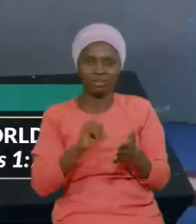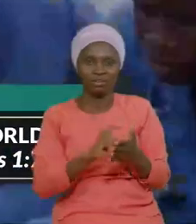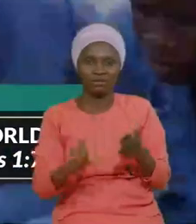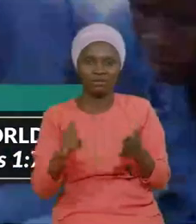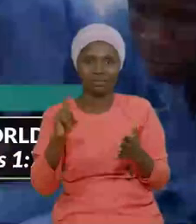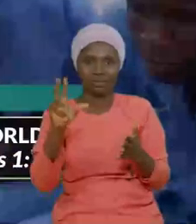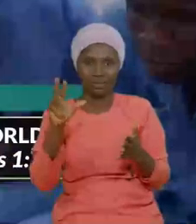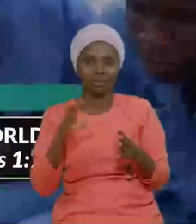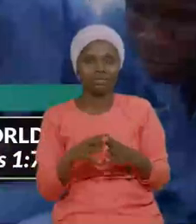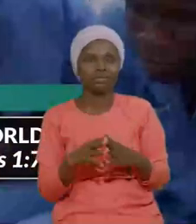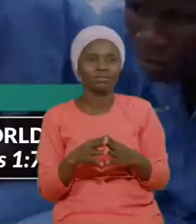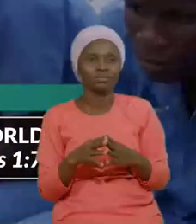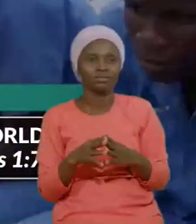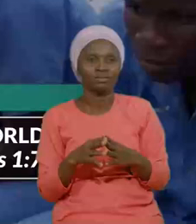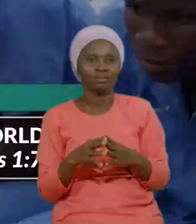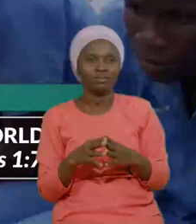verset 13.